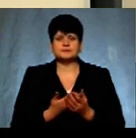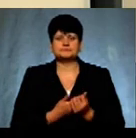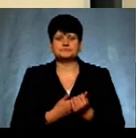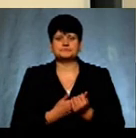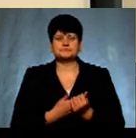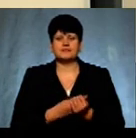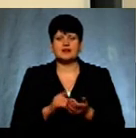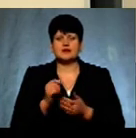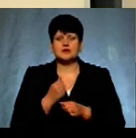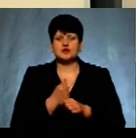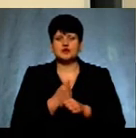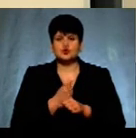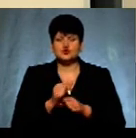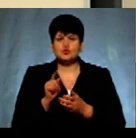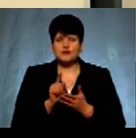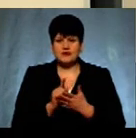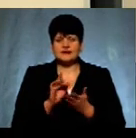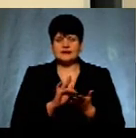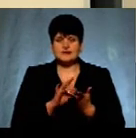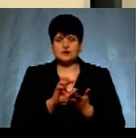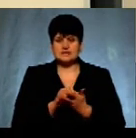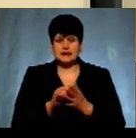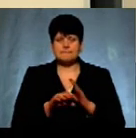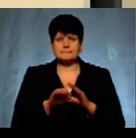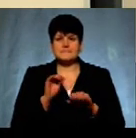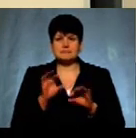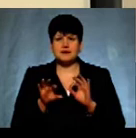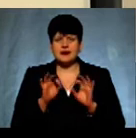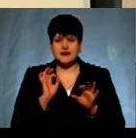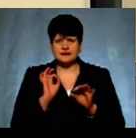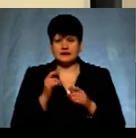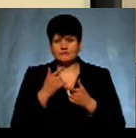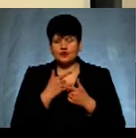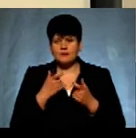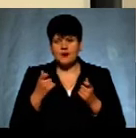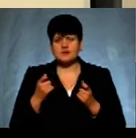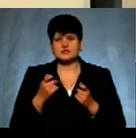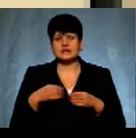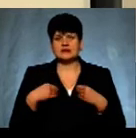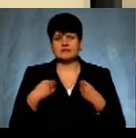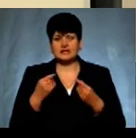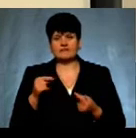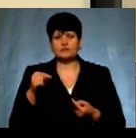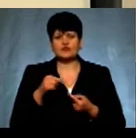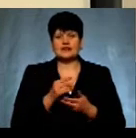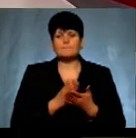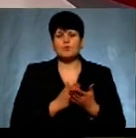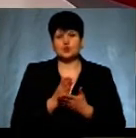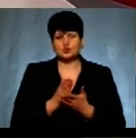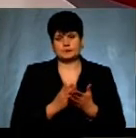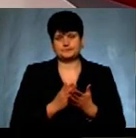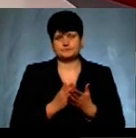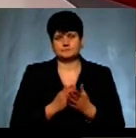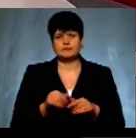певні зобов'язання, як фахівця центру зайнятості, підбирати інформацію про вакансії, інформувати, надавати відповідні послуги.